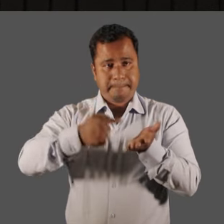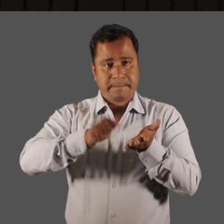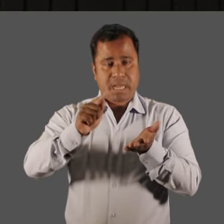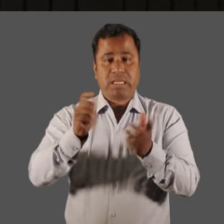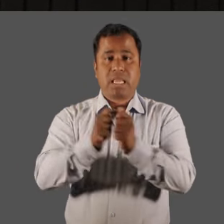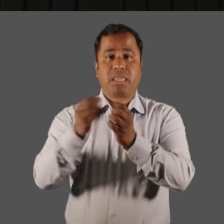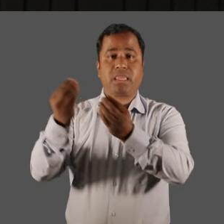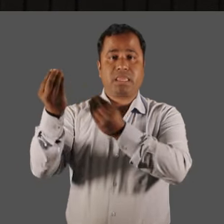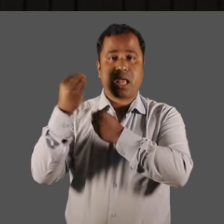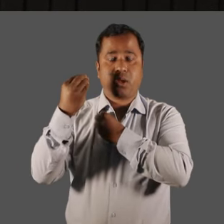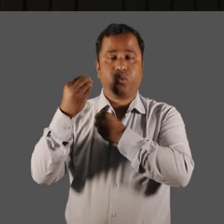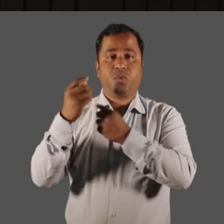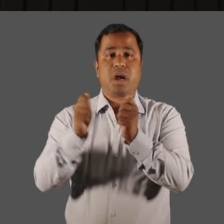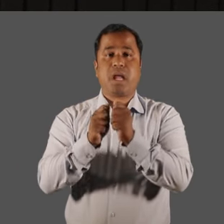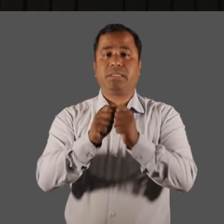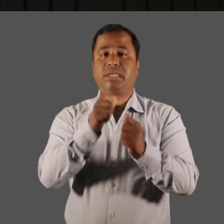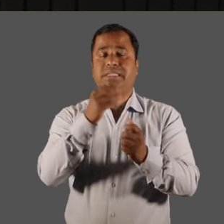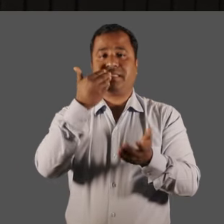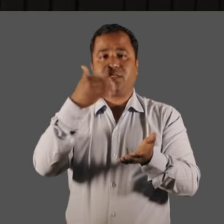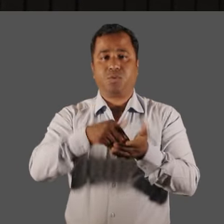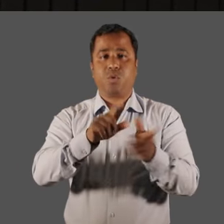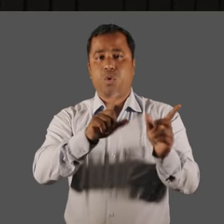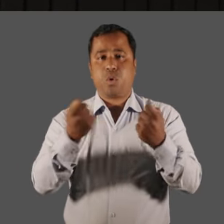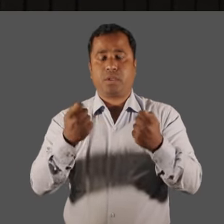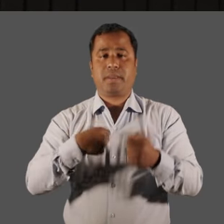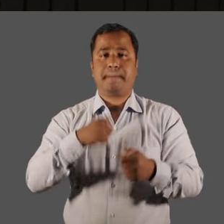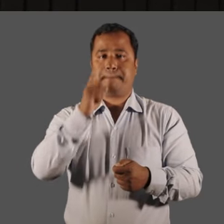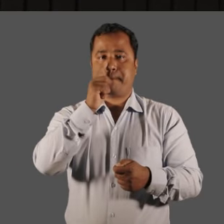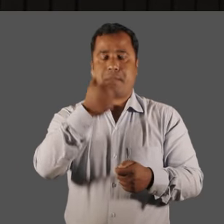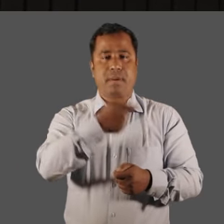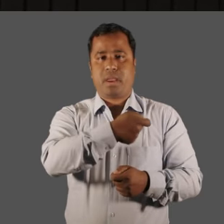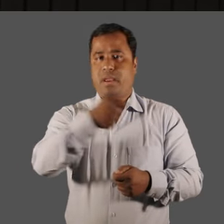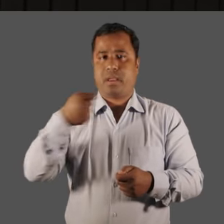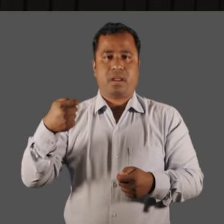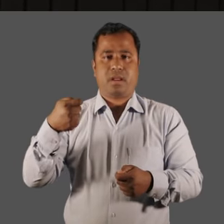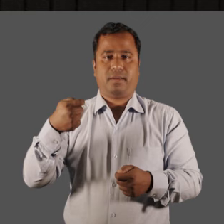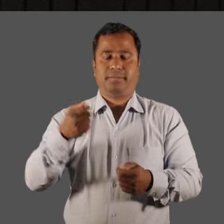স্কুল কলেজের সময়টাতে আমার বাবা মা কখনোই